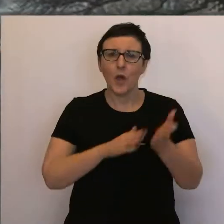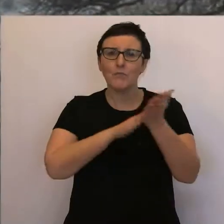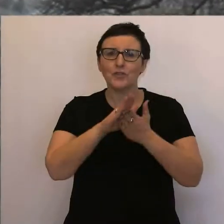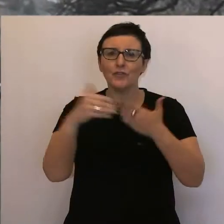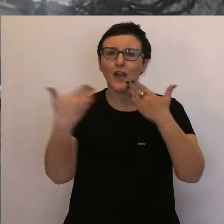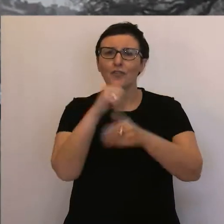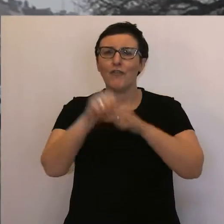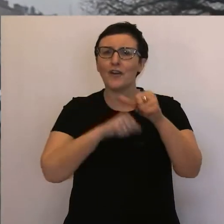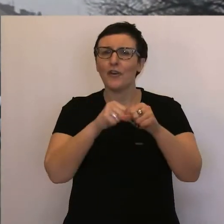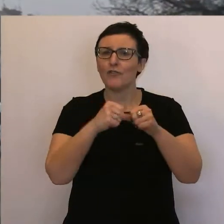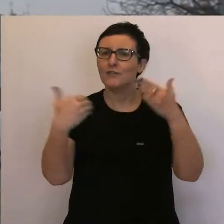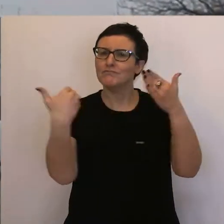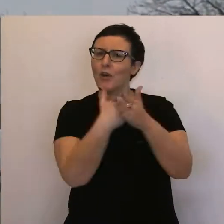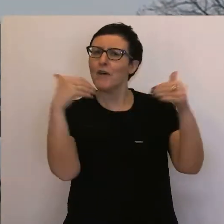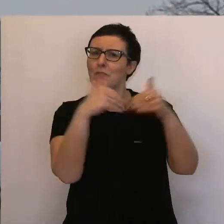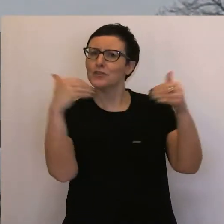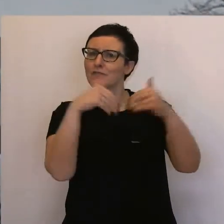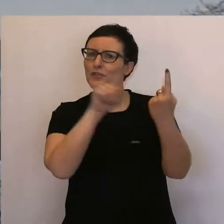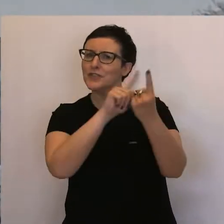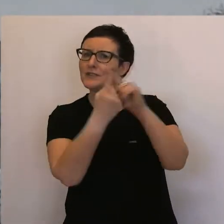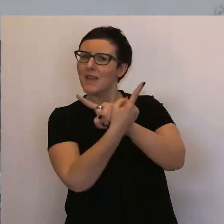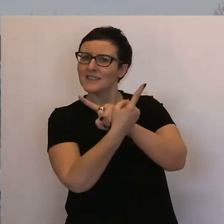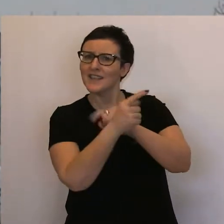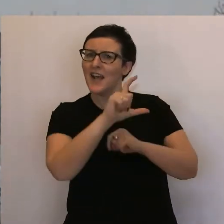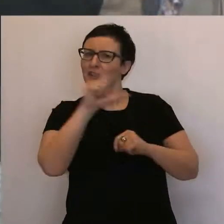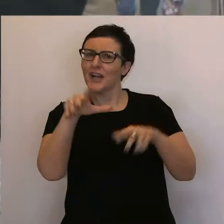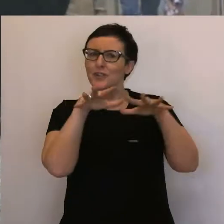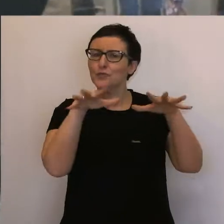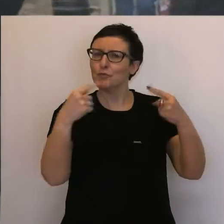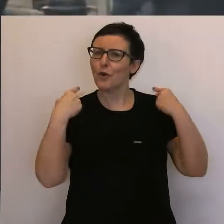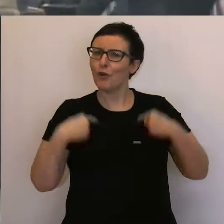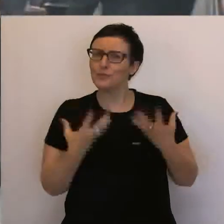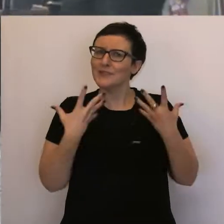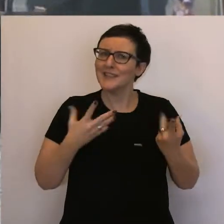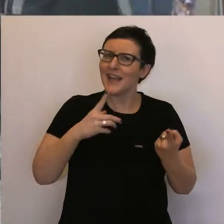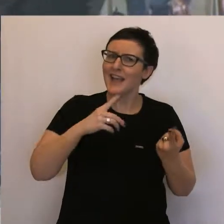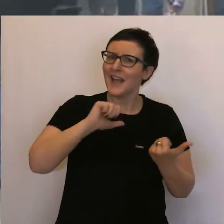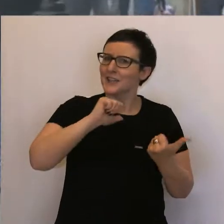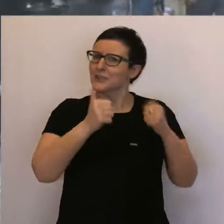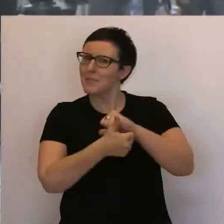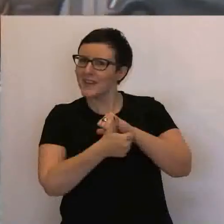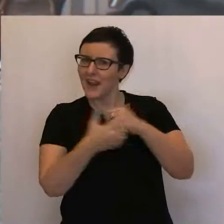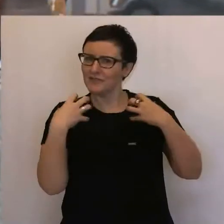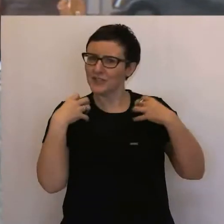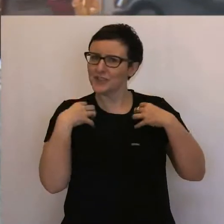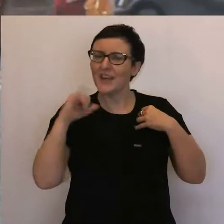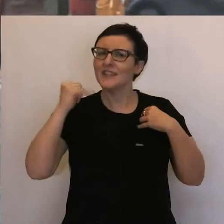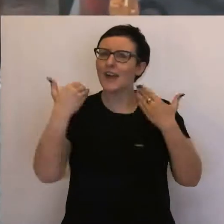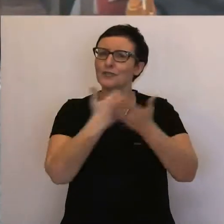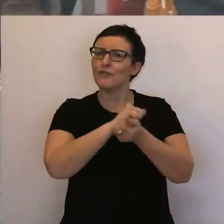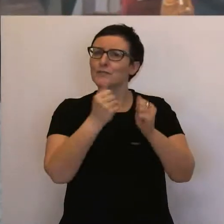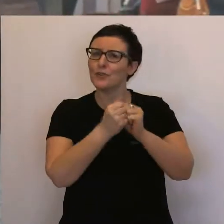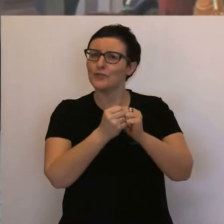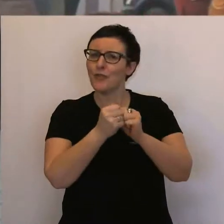Początek nowego roku stawia kolejną szansę na zmiany. To czas, kiedy większość stawia przed sobą nowe wyzwania. Jak sądeczanie